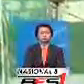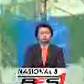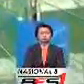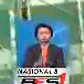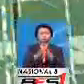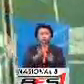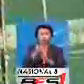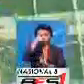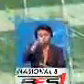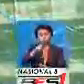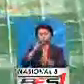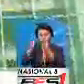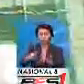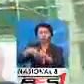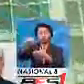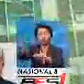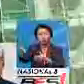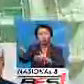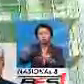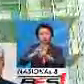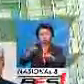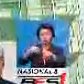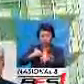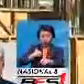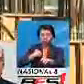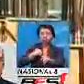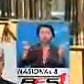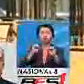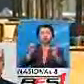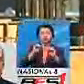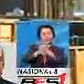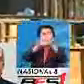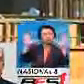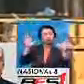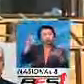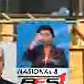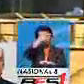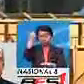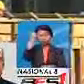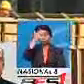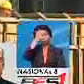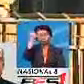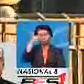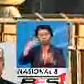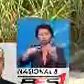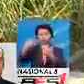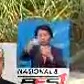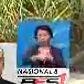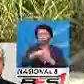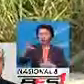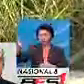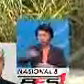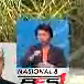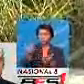Jadi untuk mereka yang dikatakan yang sedia ada ini itu pun tidak begitu jelas kerana pada program pengambilan